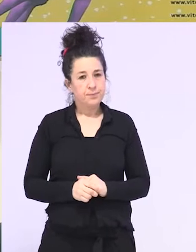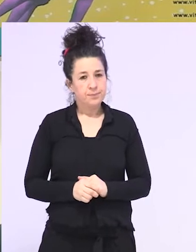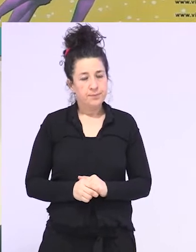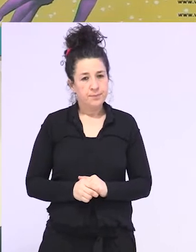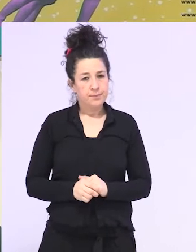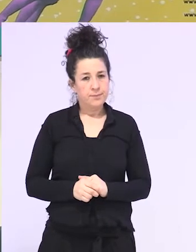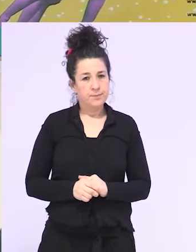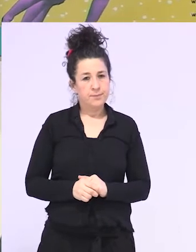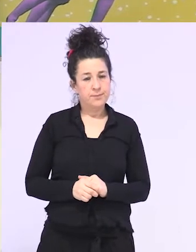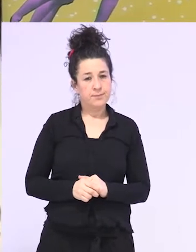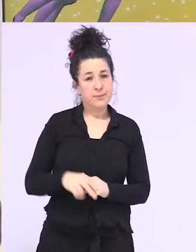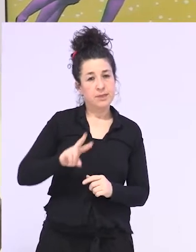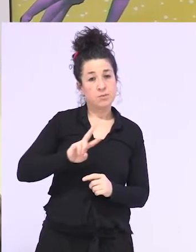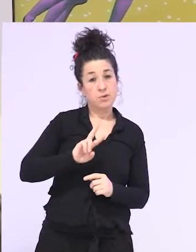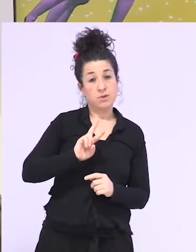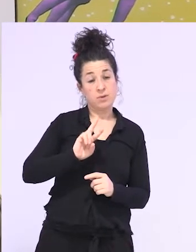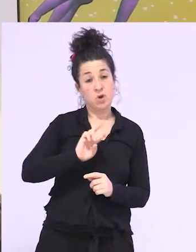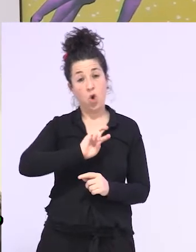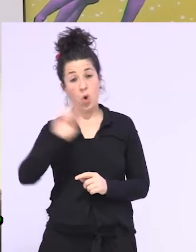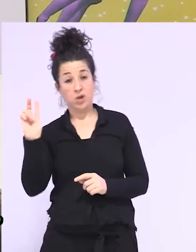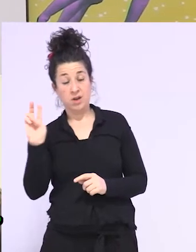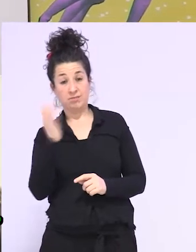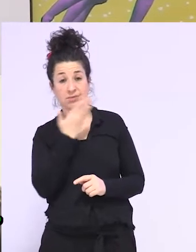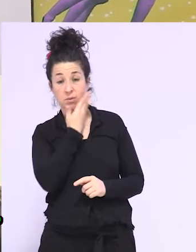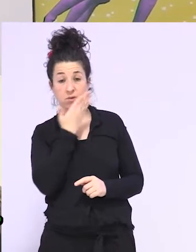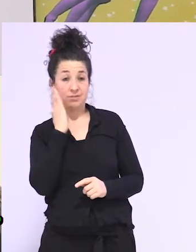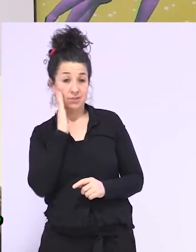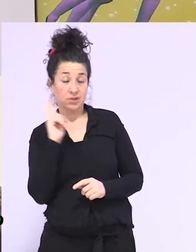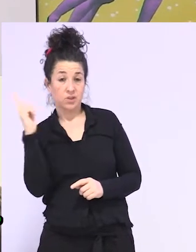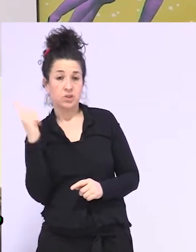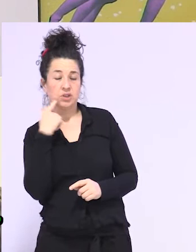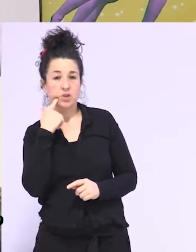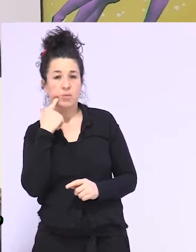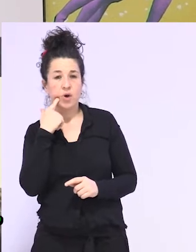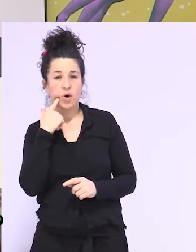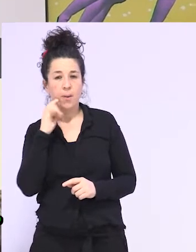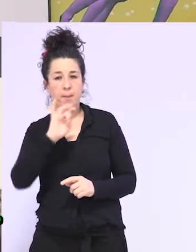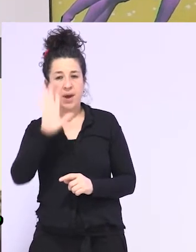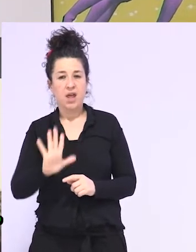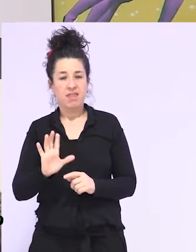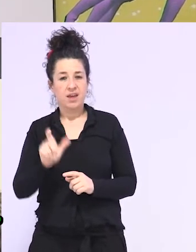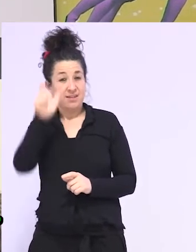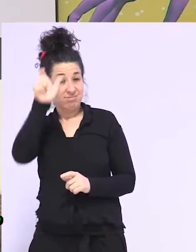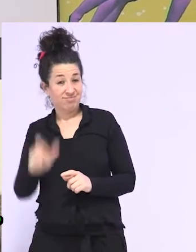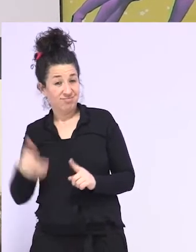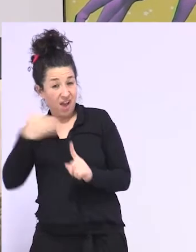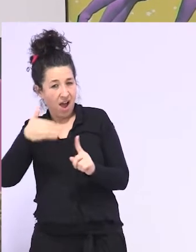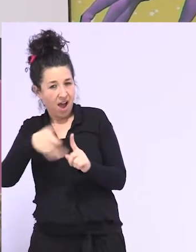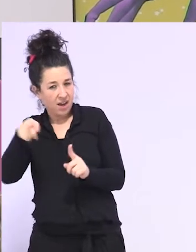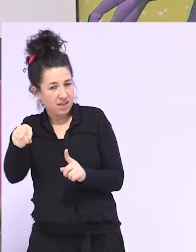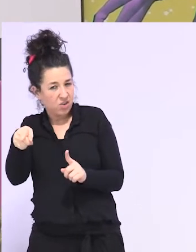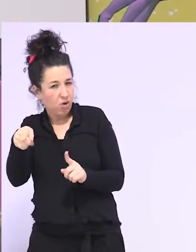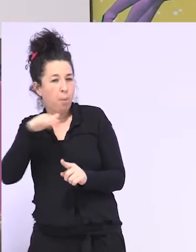Mekanismo horren beste aurpegia, nolabait erasotzailea demonizatzearekin batera, izan daiteke ere biktima kuestionatzea,